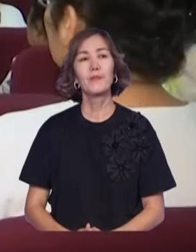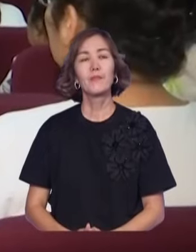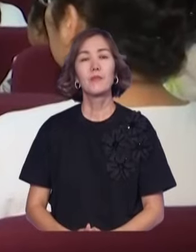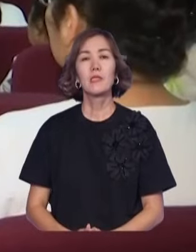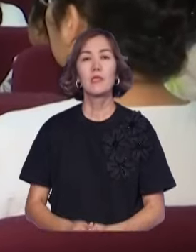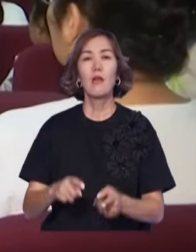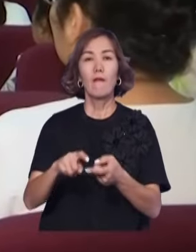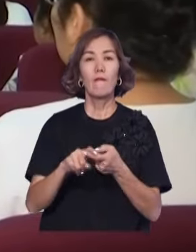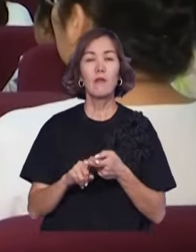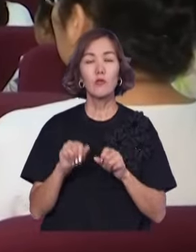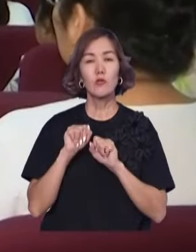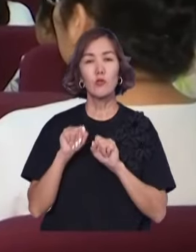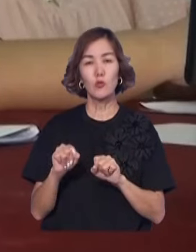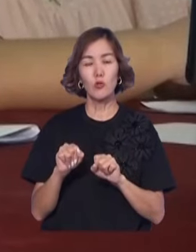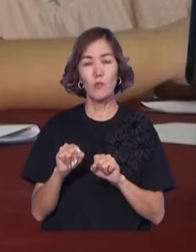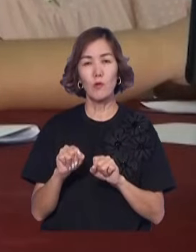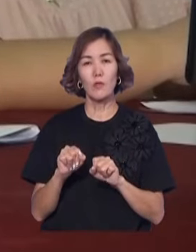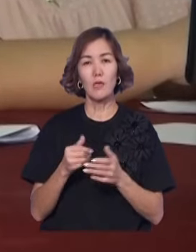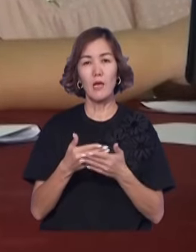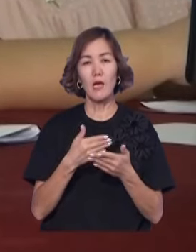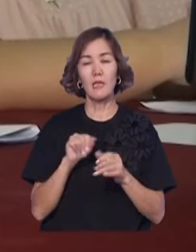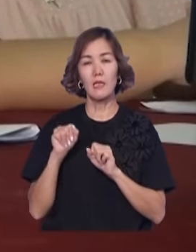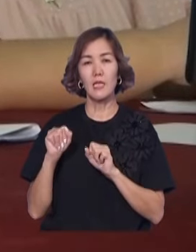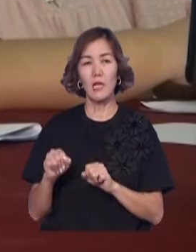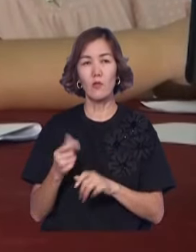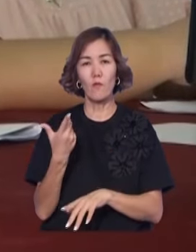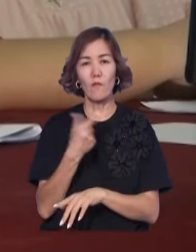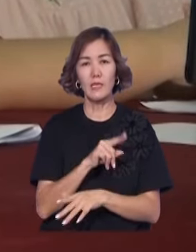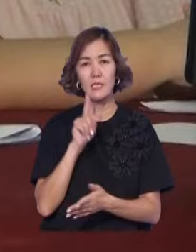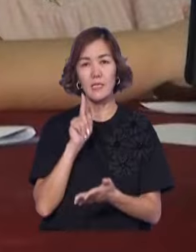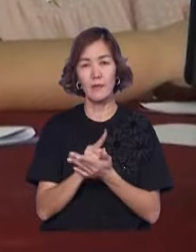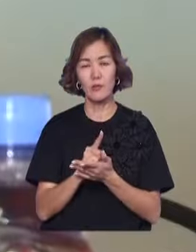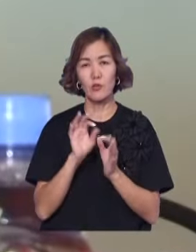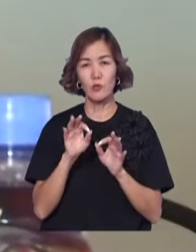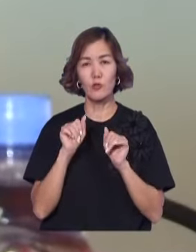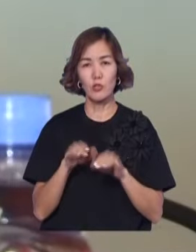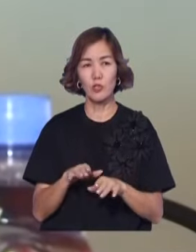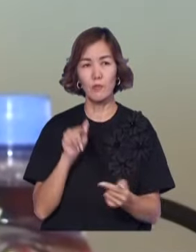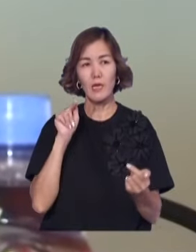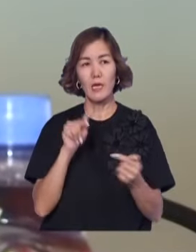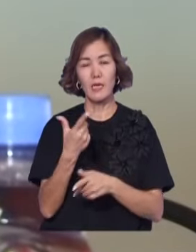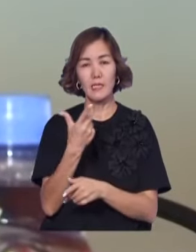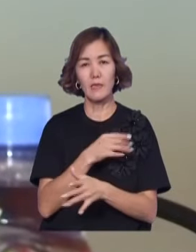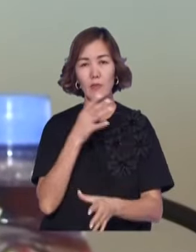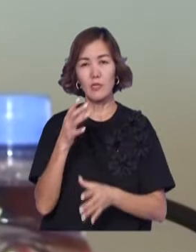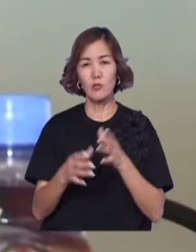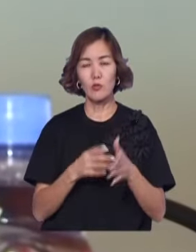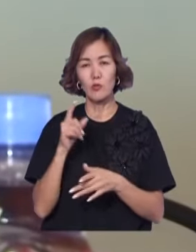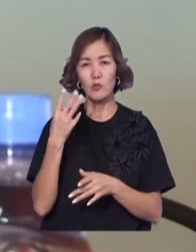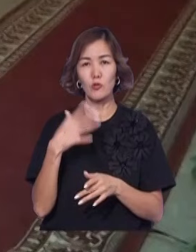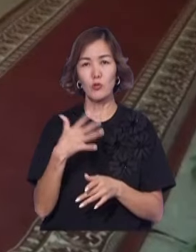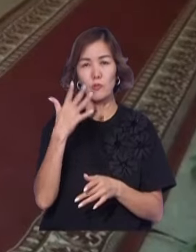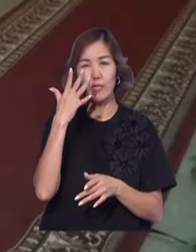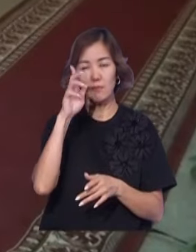Вирусты жұқтырмаудың және қатерлі ісікті алдын алудың жалғыз жолы вакцинация. Дәл осы вирусқа қарсы екпе алу дүние жүзінің 135